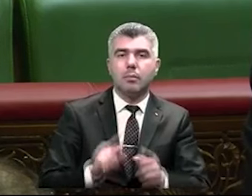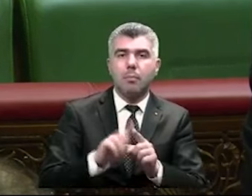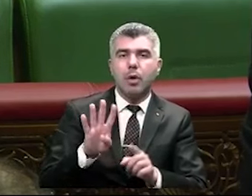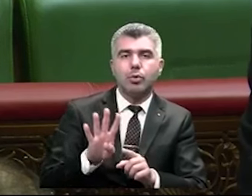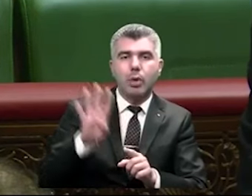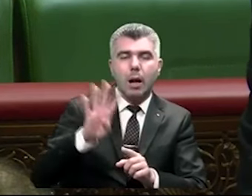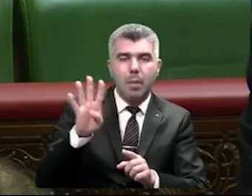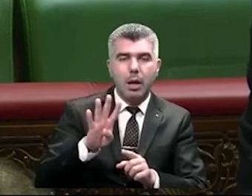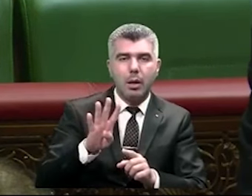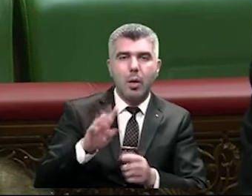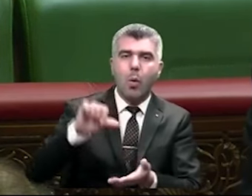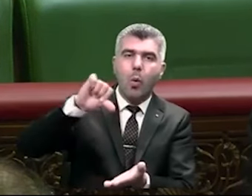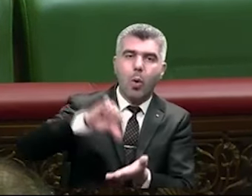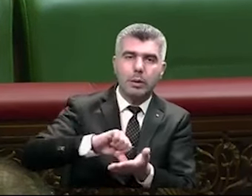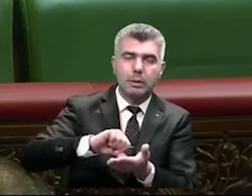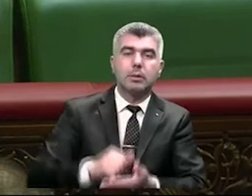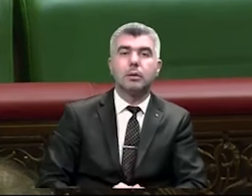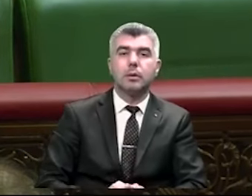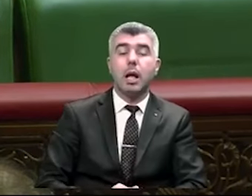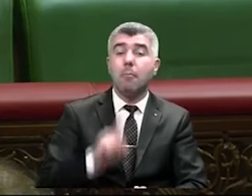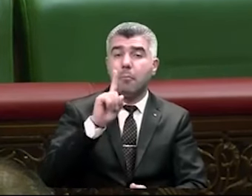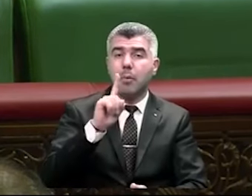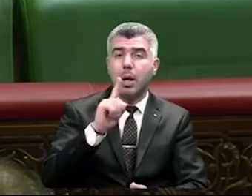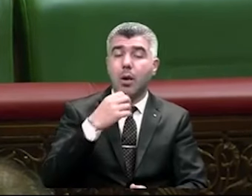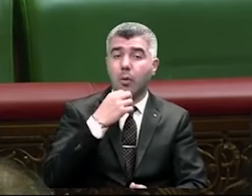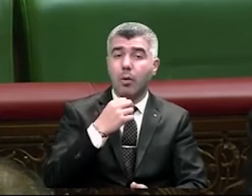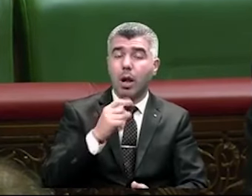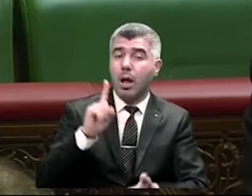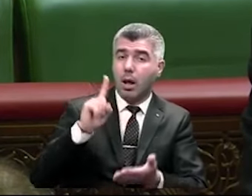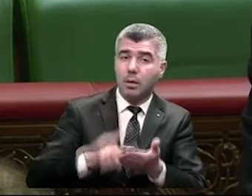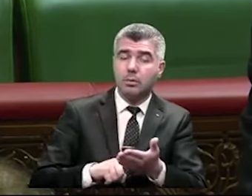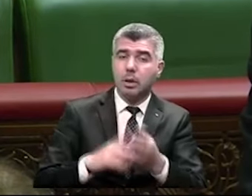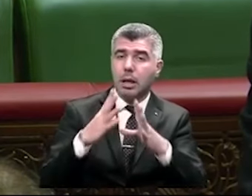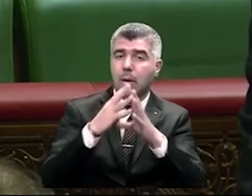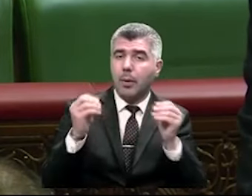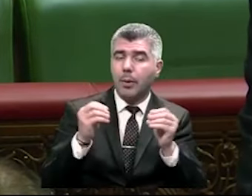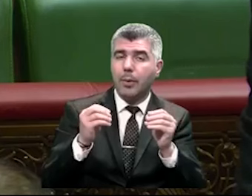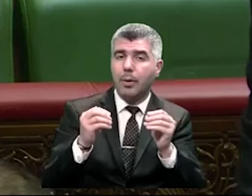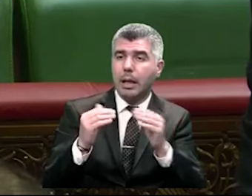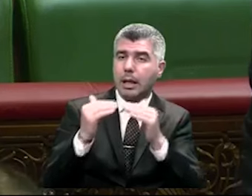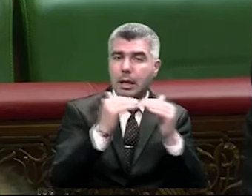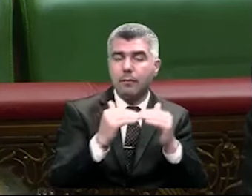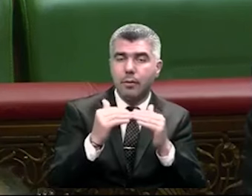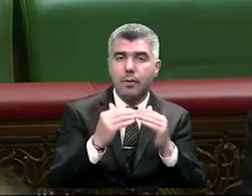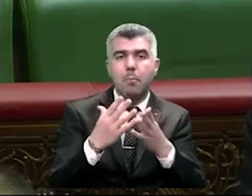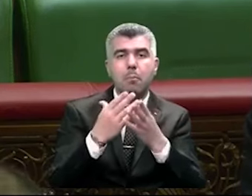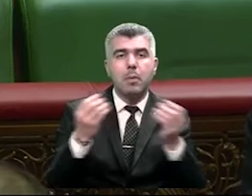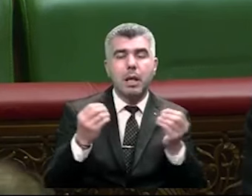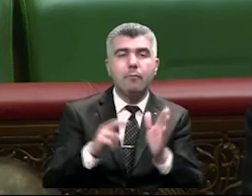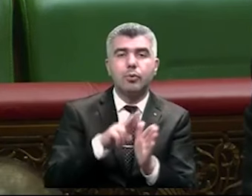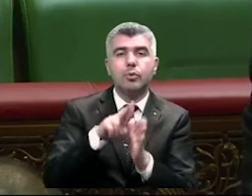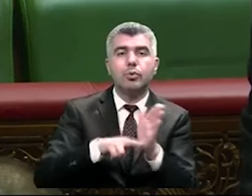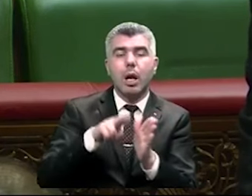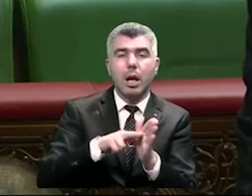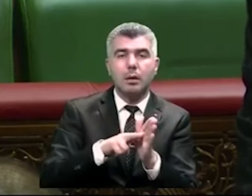ووسط الغربي لكن المفارقه العجيبه التي تشير الى غياب العداله المجاليه ان العديد من الجهات